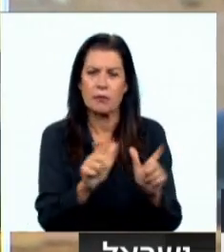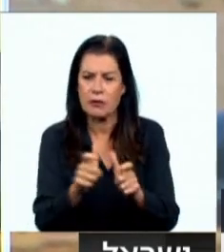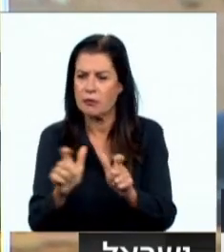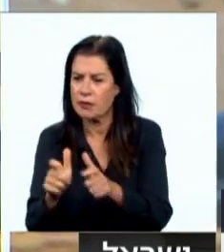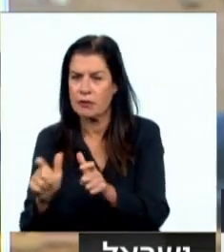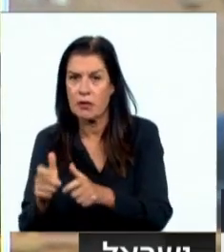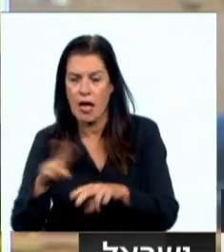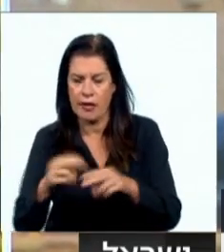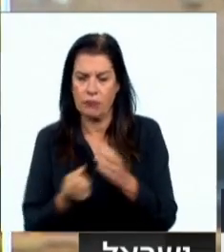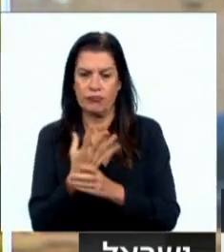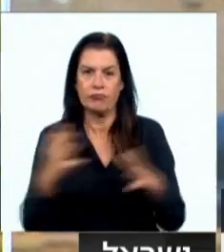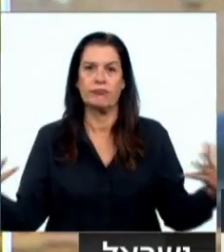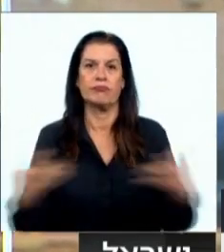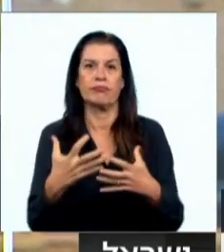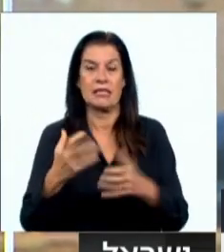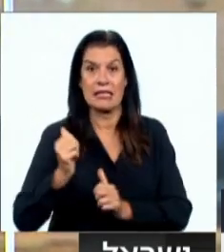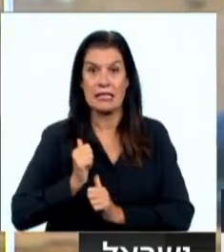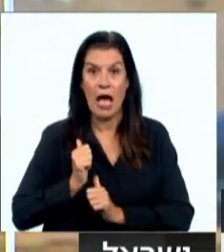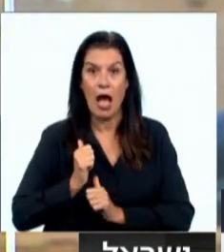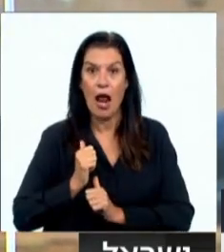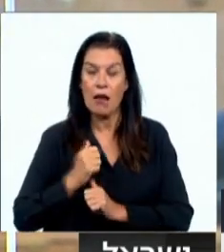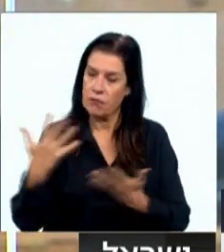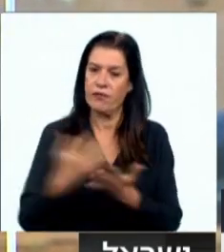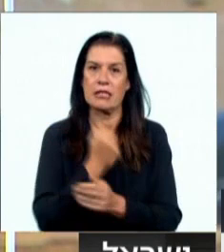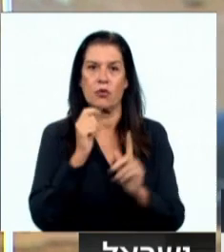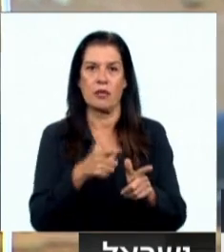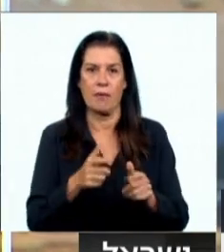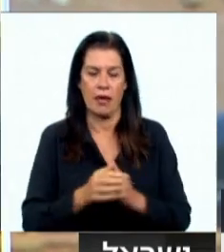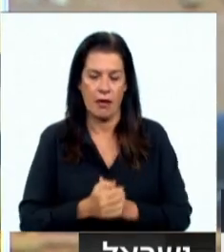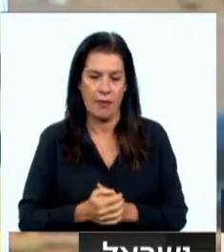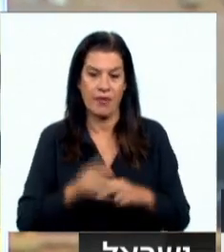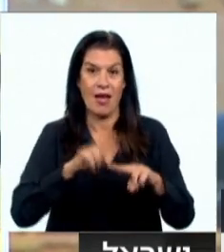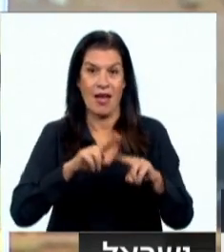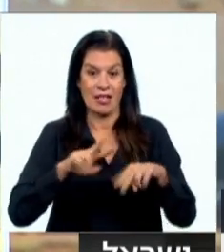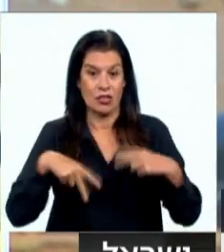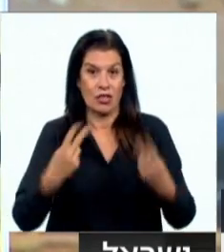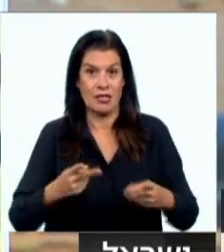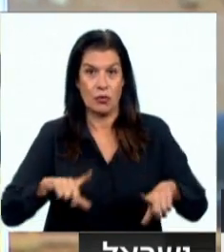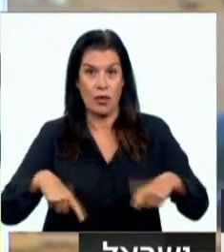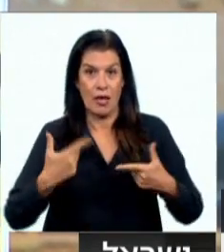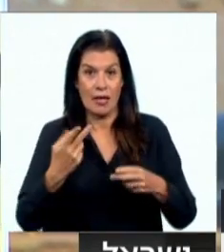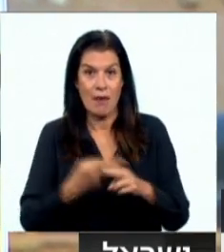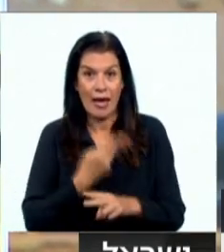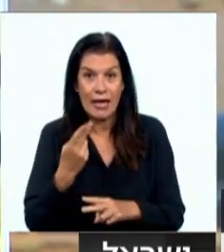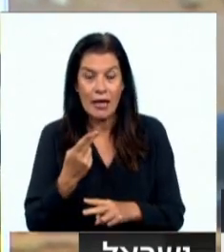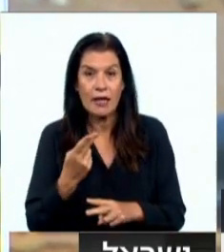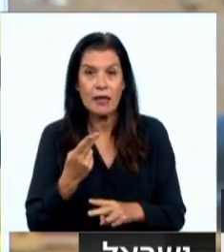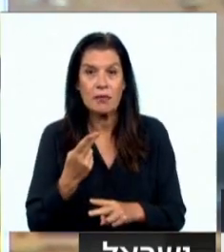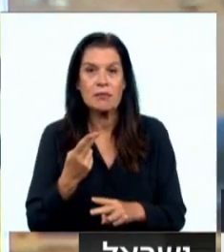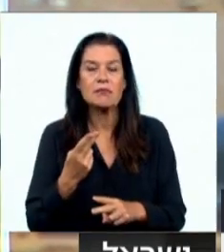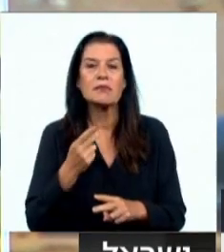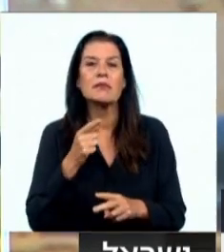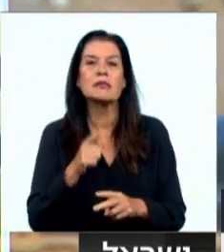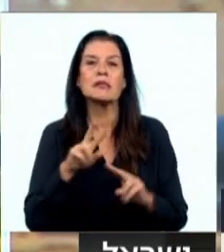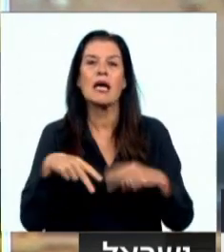את המלחמה. כשחזרו לחיים, התחילו החיים האזרחיים, התיעוד חזר לסקטורליות של קודם.